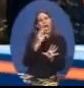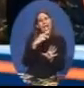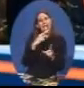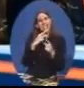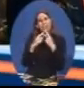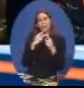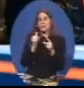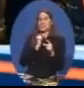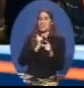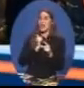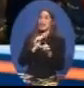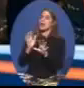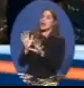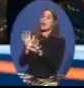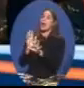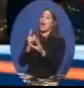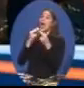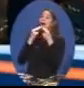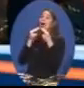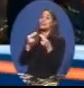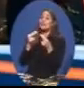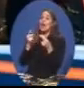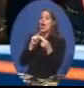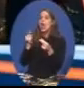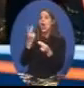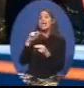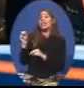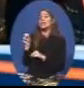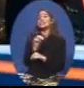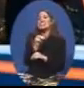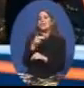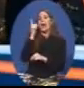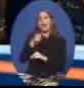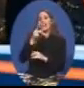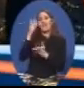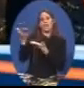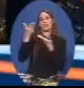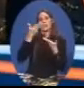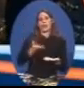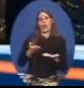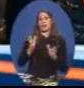היא חברת ועדה והיא לא שמה לב לזה. התשובה שקיבלת שלא היה נושא שמחייב הזמנת...